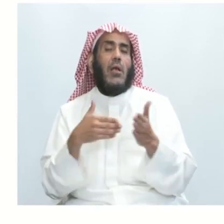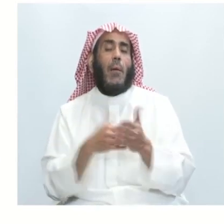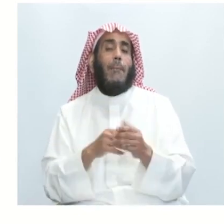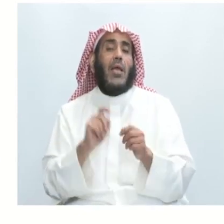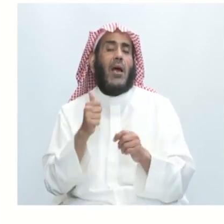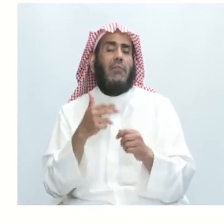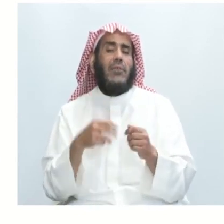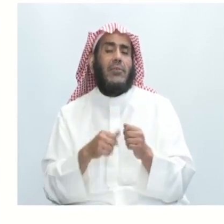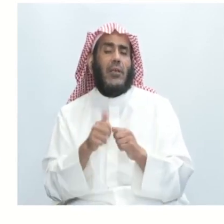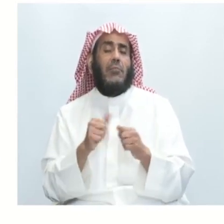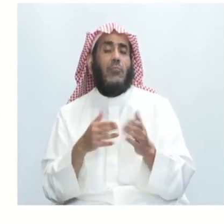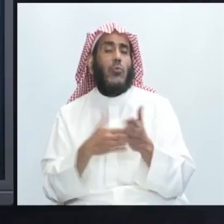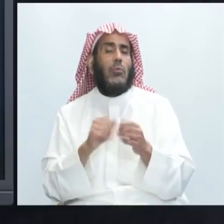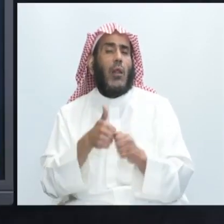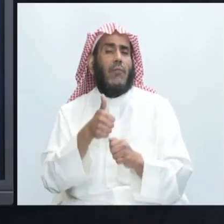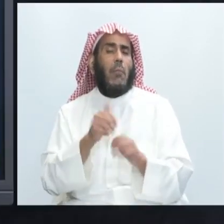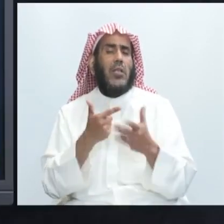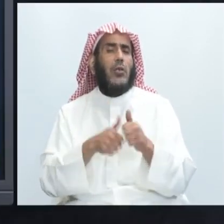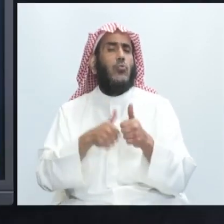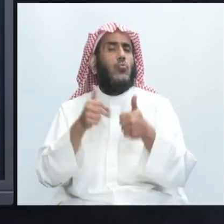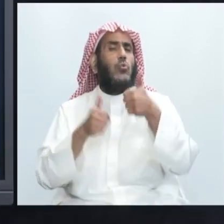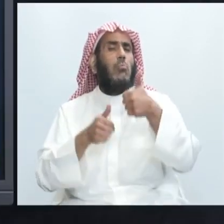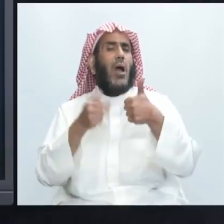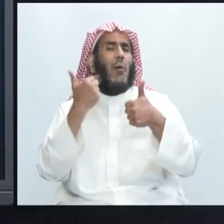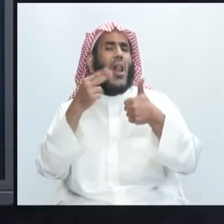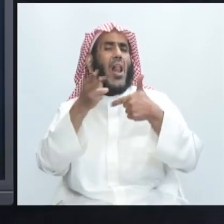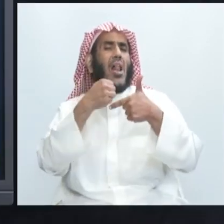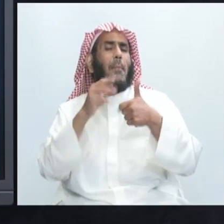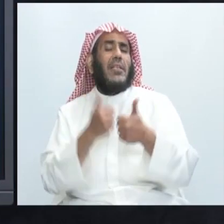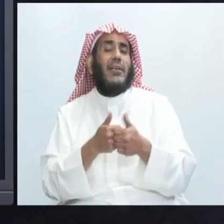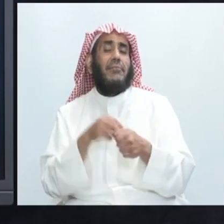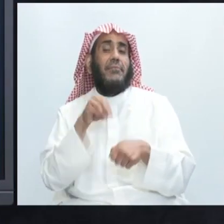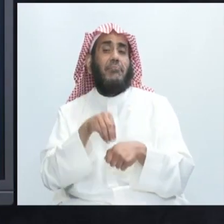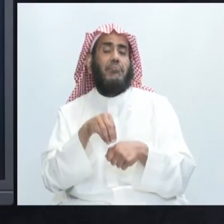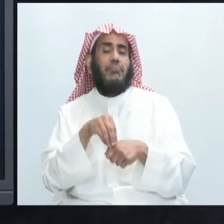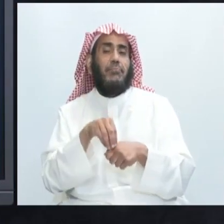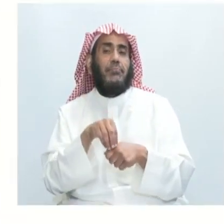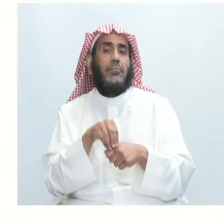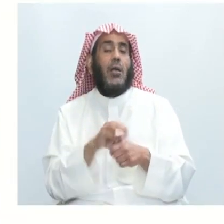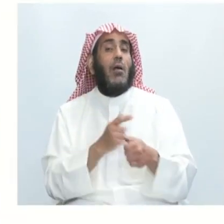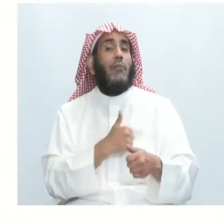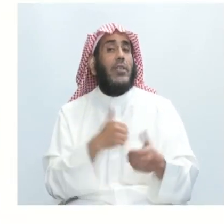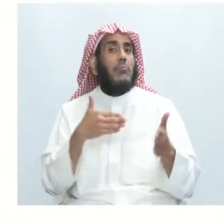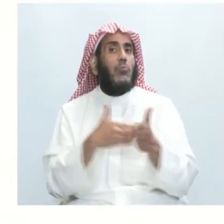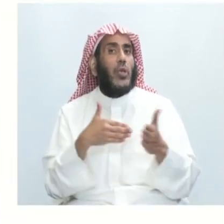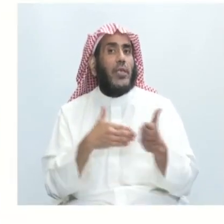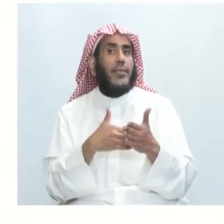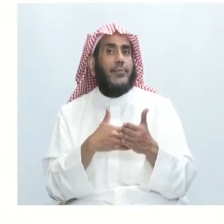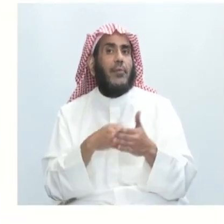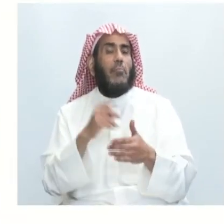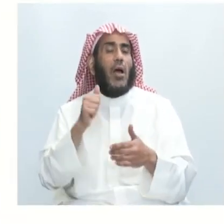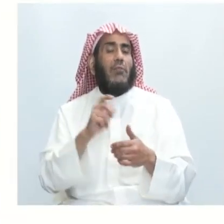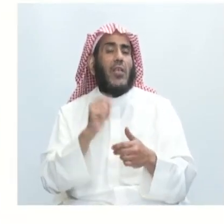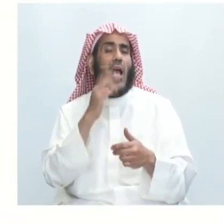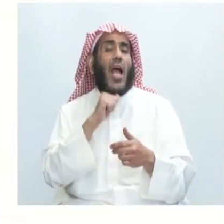صحيح الالف متى تكتب ومتى لا تكتب عرفت كما عرفت تكتب فيه الاسم المنتهي بحرف